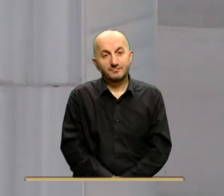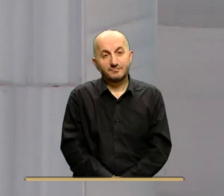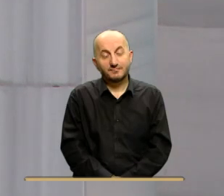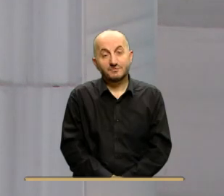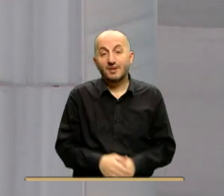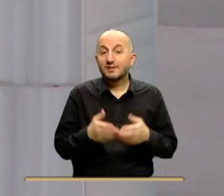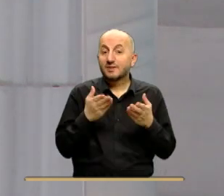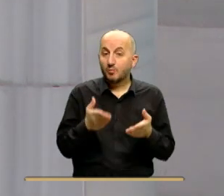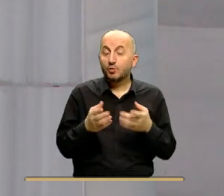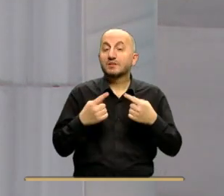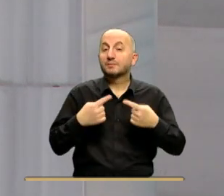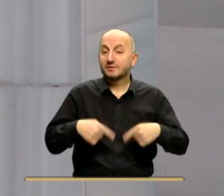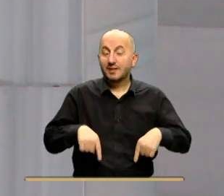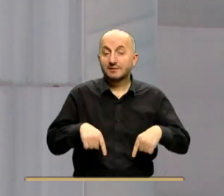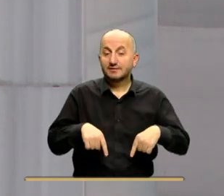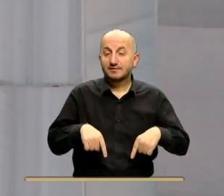İşte bu imtihanın